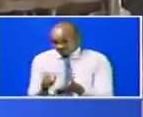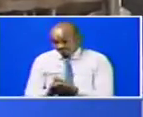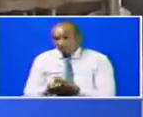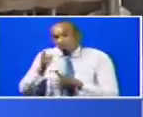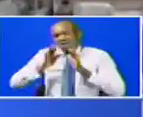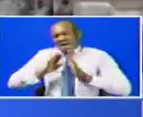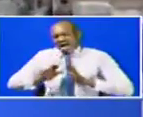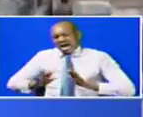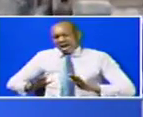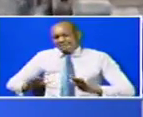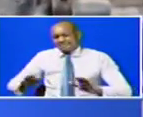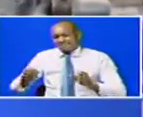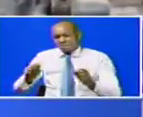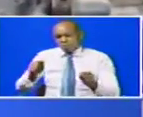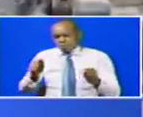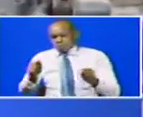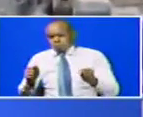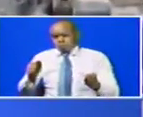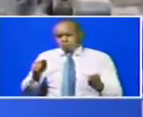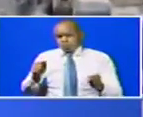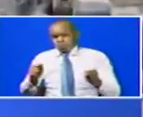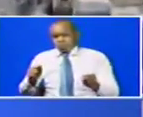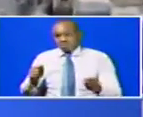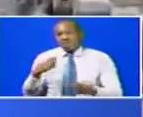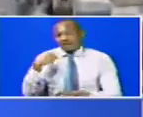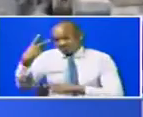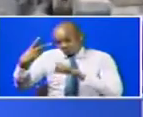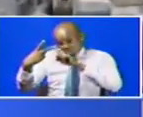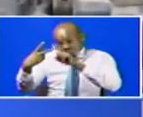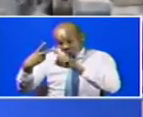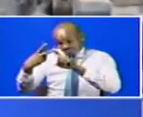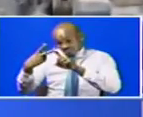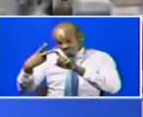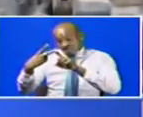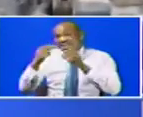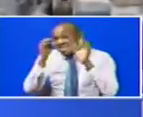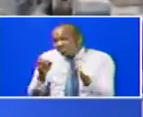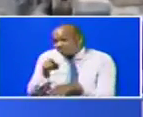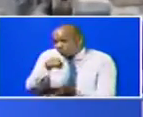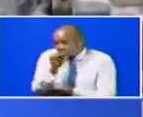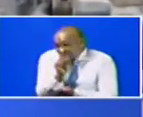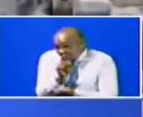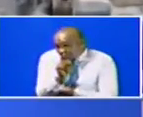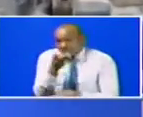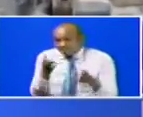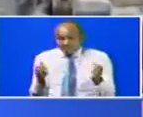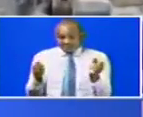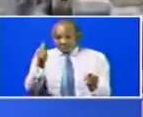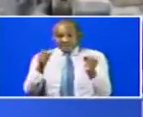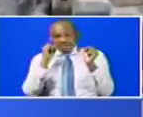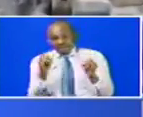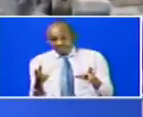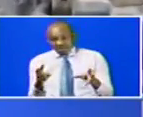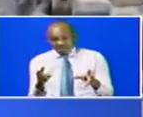tulia, alafu makinika katika kuendesha gari. Cha pili, kama ulikuwa hujashika steering na mikono yote